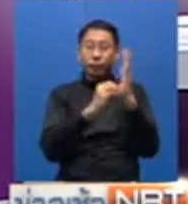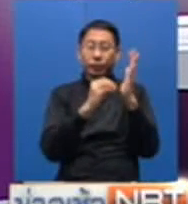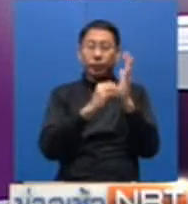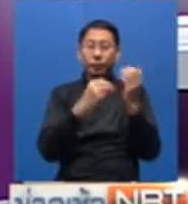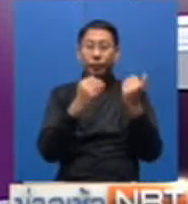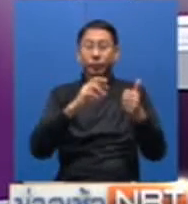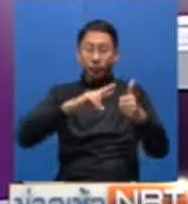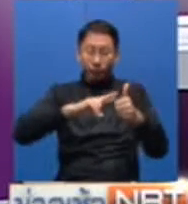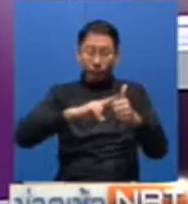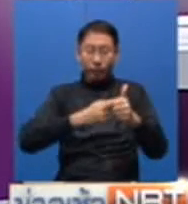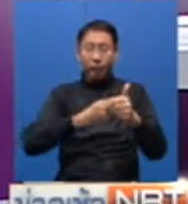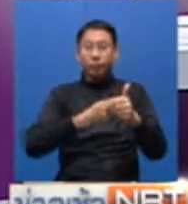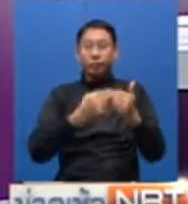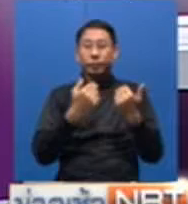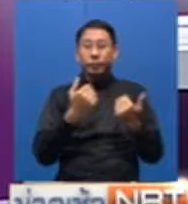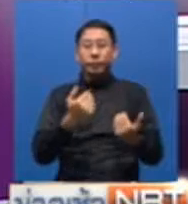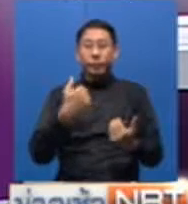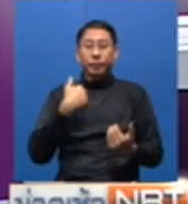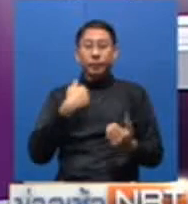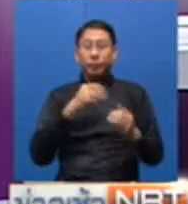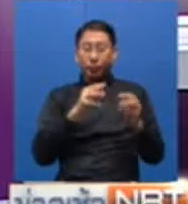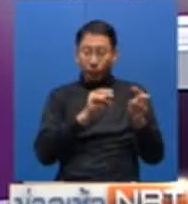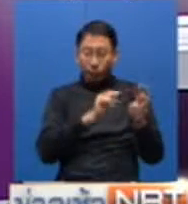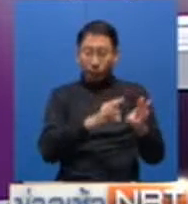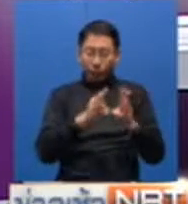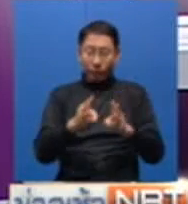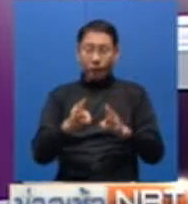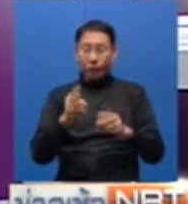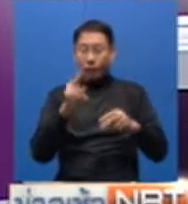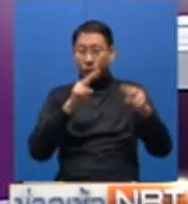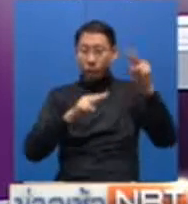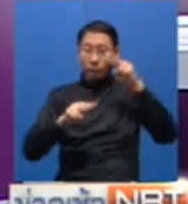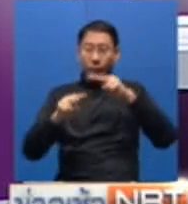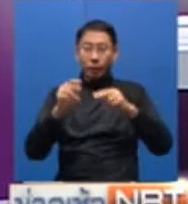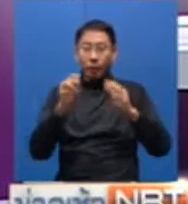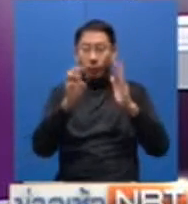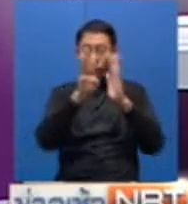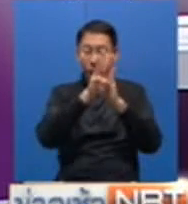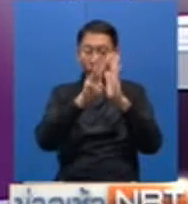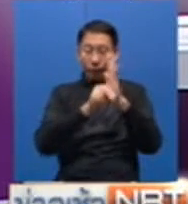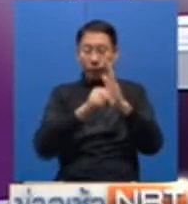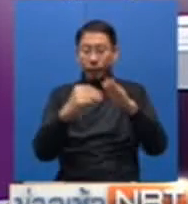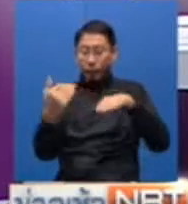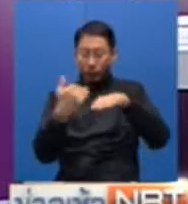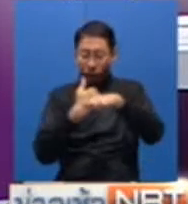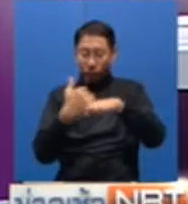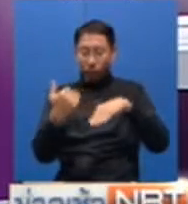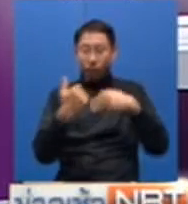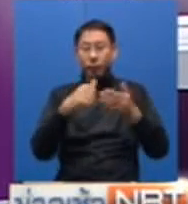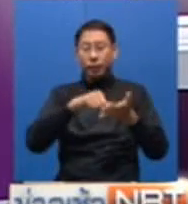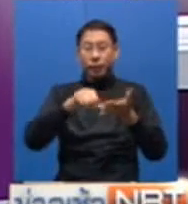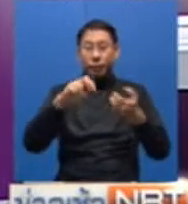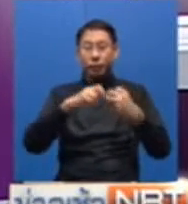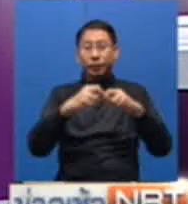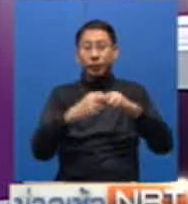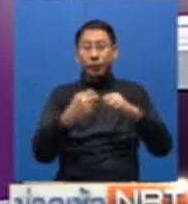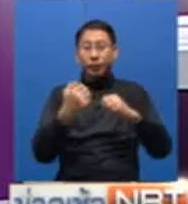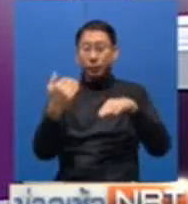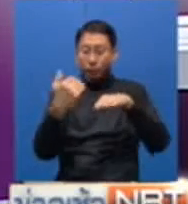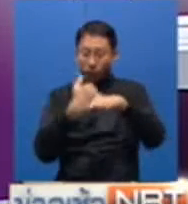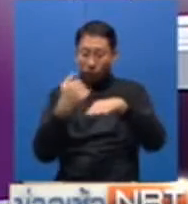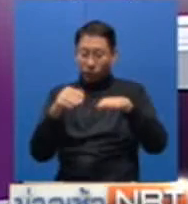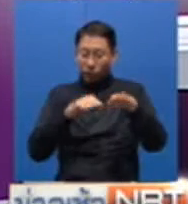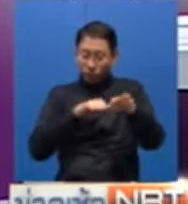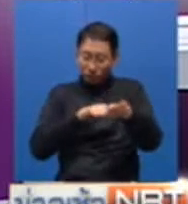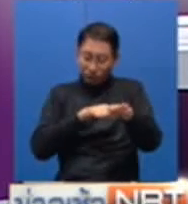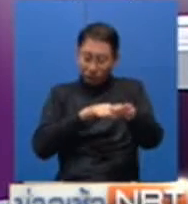ก็จะเริ่มแล้วในวันนี้เป็นอีกหนึ่งมาตรการนะคะที่กวดขันวินัยจราจรกับผู้ใช้รถใช้ถนนเพื่อแก้ไขในเรื่องของปัญหาการจราจรที่ติดขั